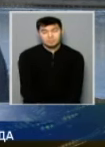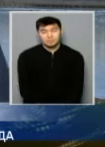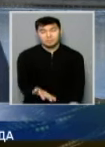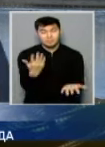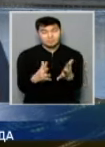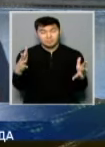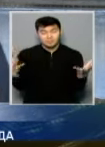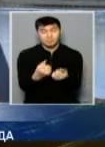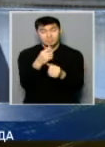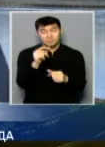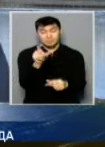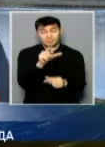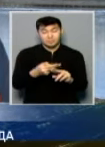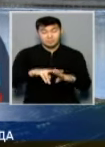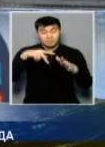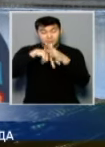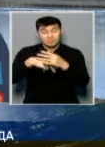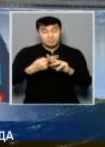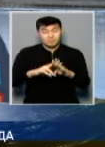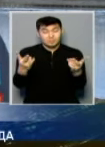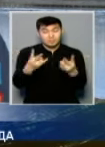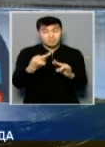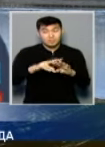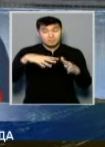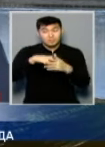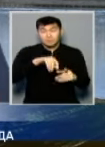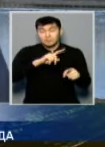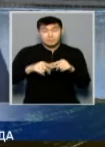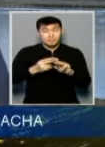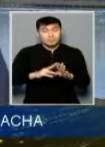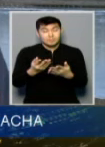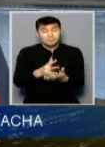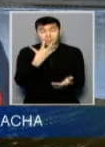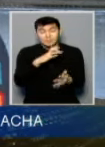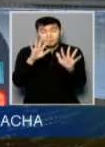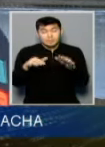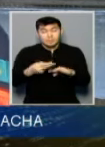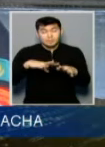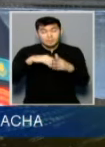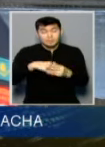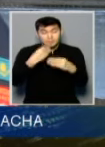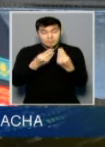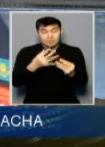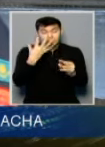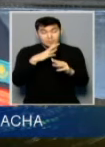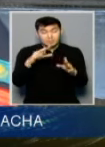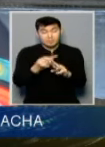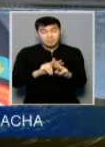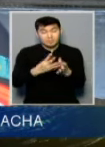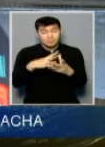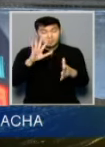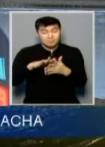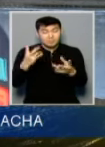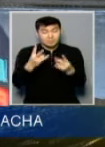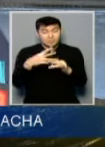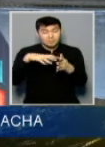Если вы спасли человека, который провалился под лед, его нужно как можно быстрее доставить в теплое место и дать выпить теплого чая. Далее